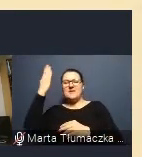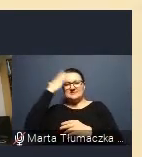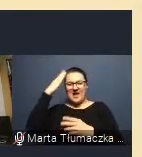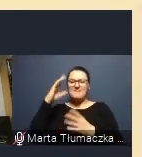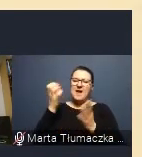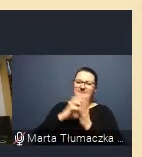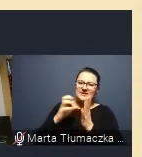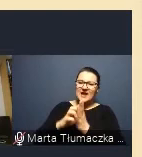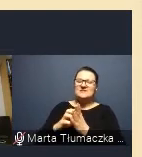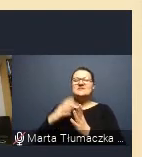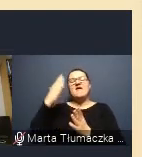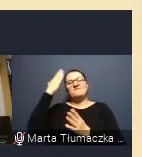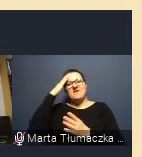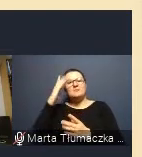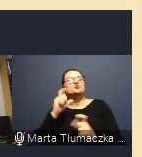warto zainwestować czas,